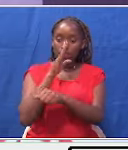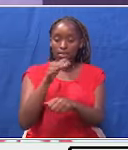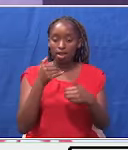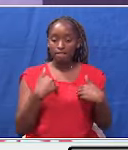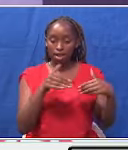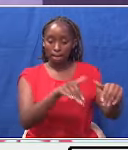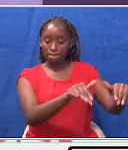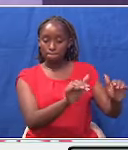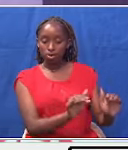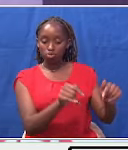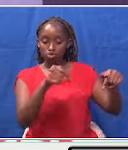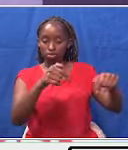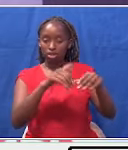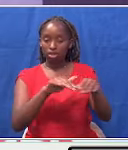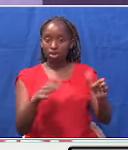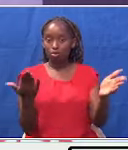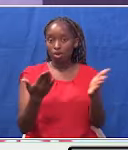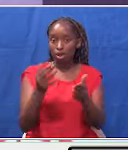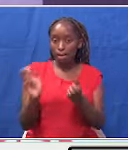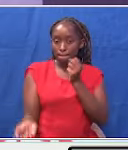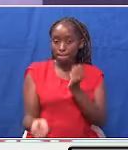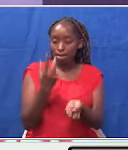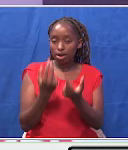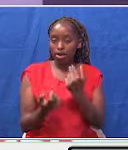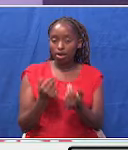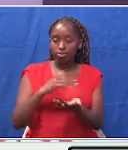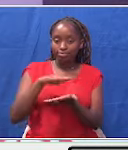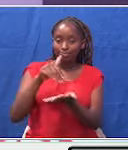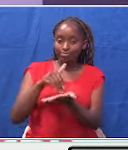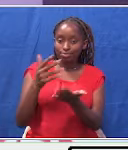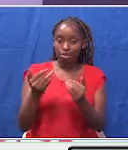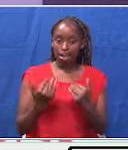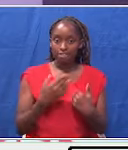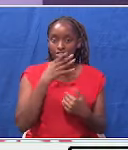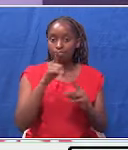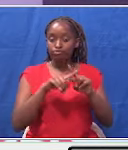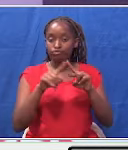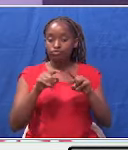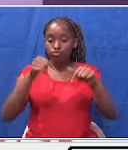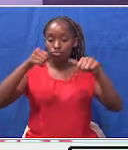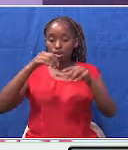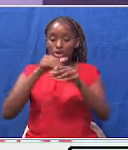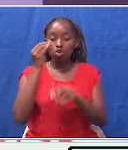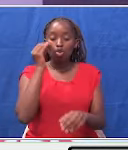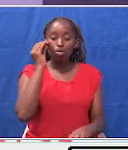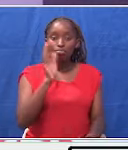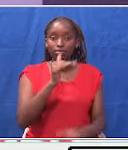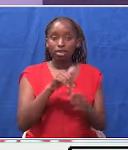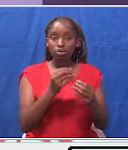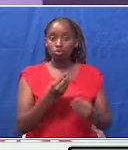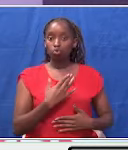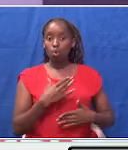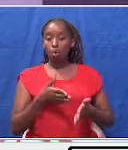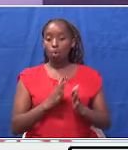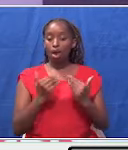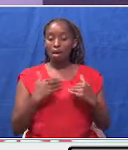la Mogorwa kwenye eneo bunge la Baringo ya Kati. Silvano Tubei alitoweka nyumbani kwake kwa njia tatanishi mwezi Septemba